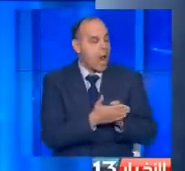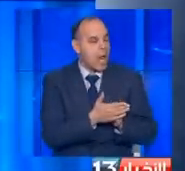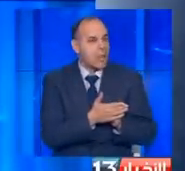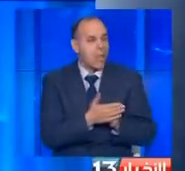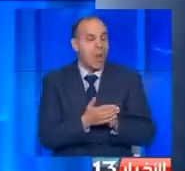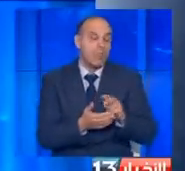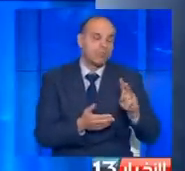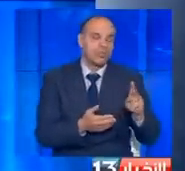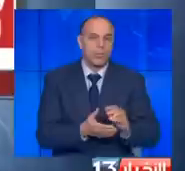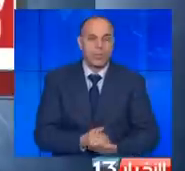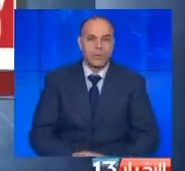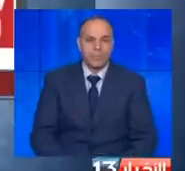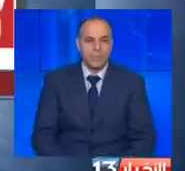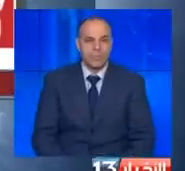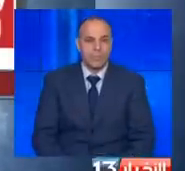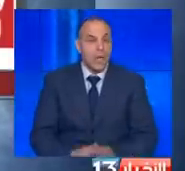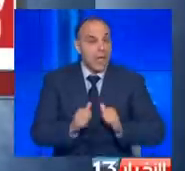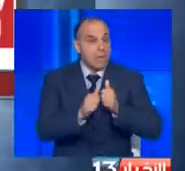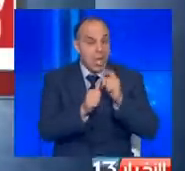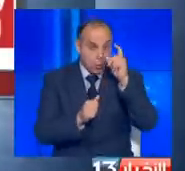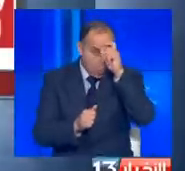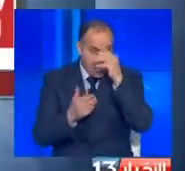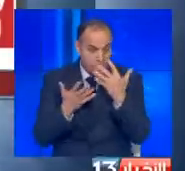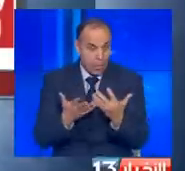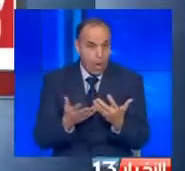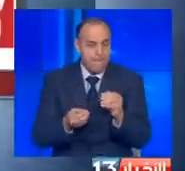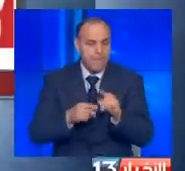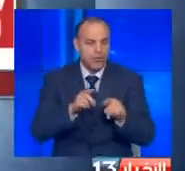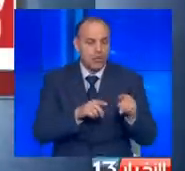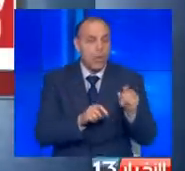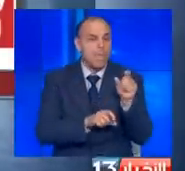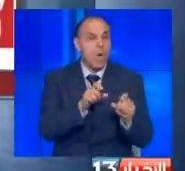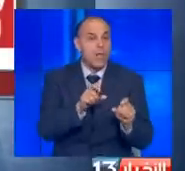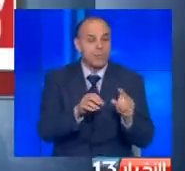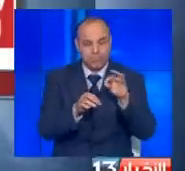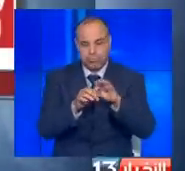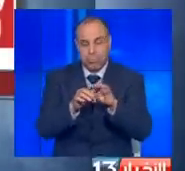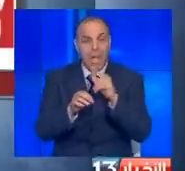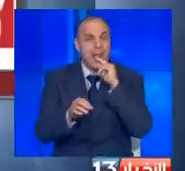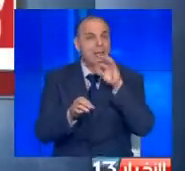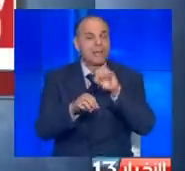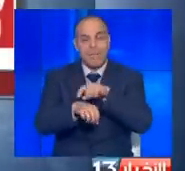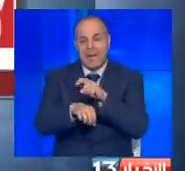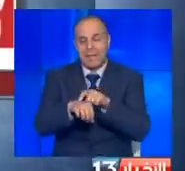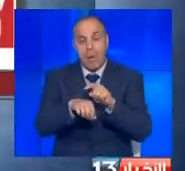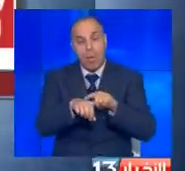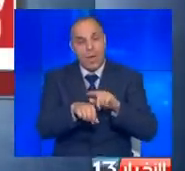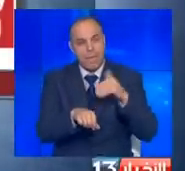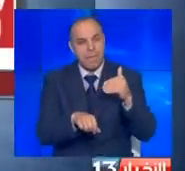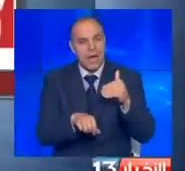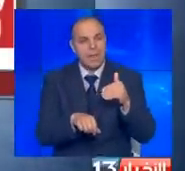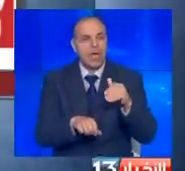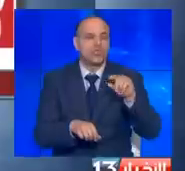الجهويه طبعا الصعوبات التي يواجهها بعض المواطنين المترشح للانتخابات البلديه المقبله في الشهر